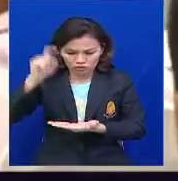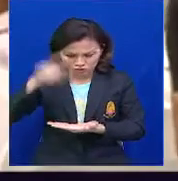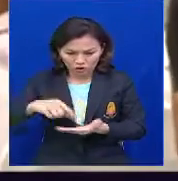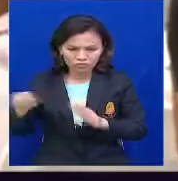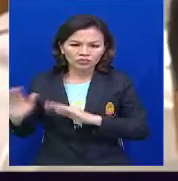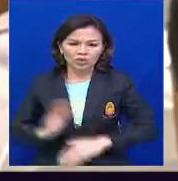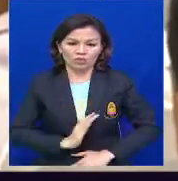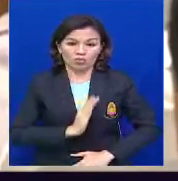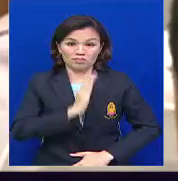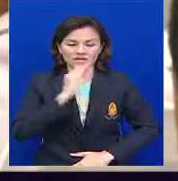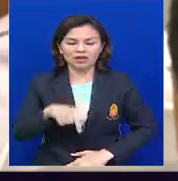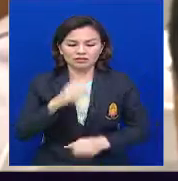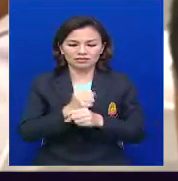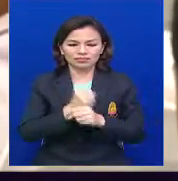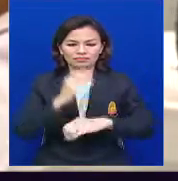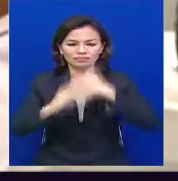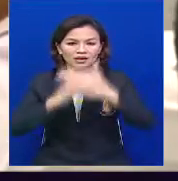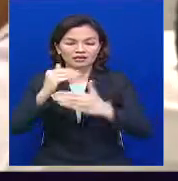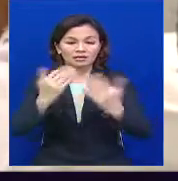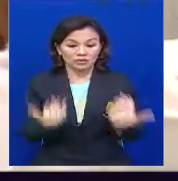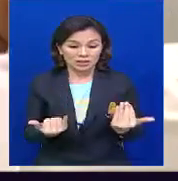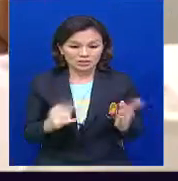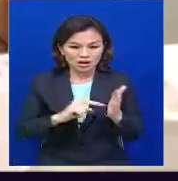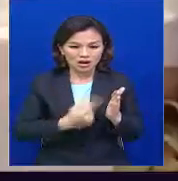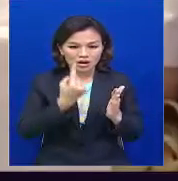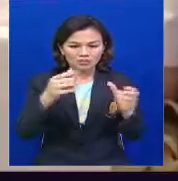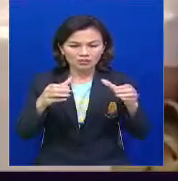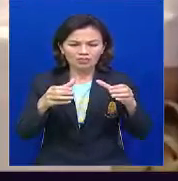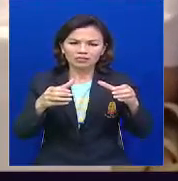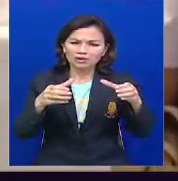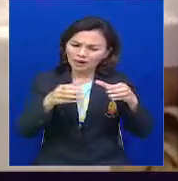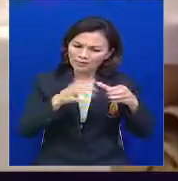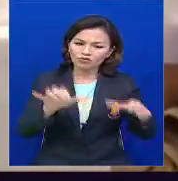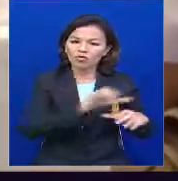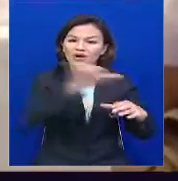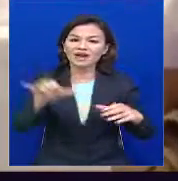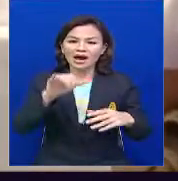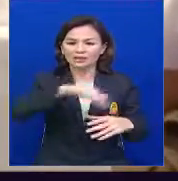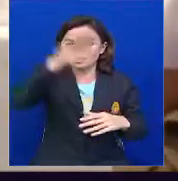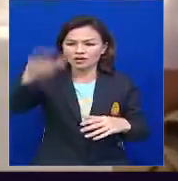จากนี้จะไม่มีใครเป็นพี่น้องแต่จะใช้คำว่าเป็นญาติกันดีกว่า